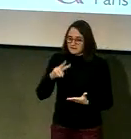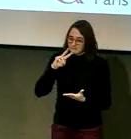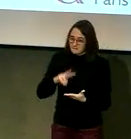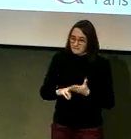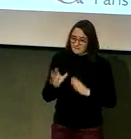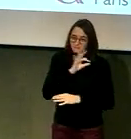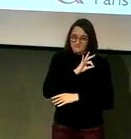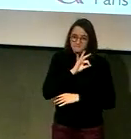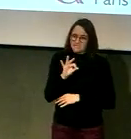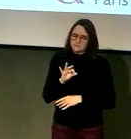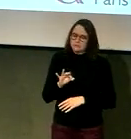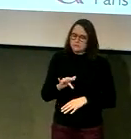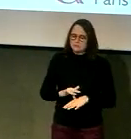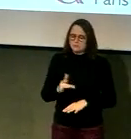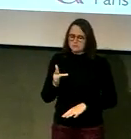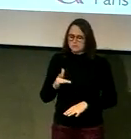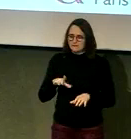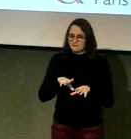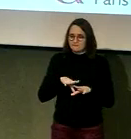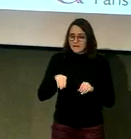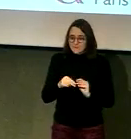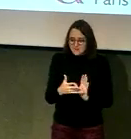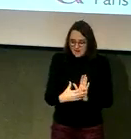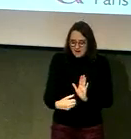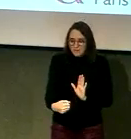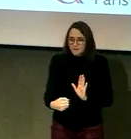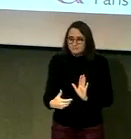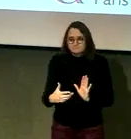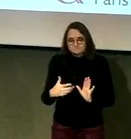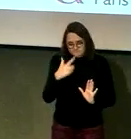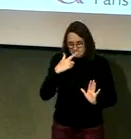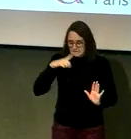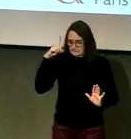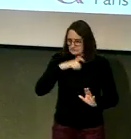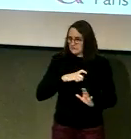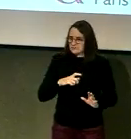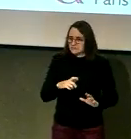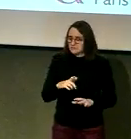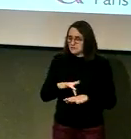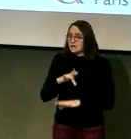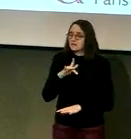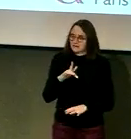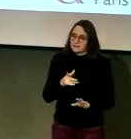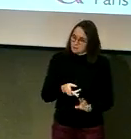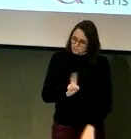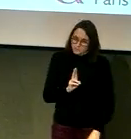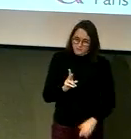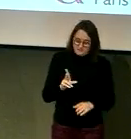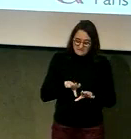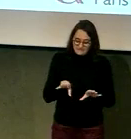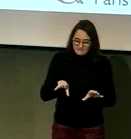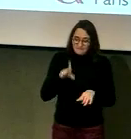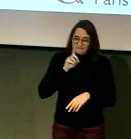en France sur les placements intrafamiliaux, notamment pour les femmes qui consomment des produits,